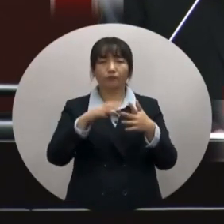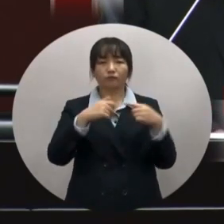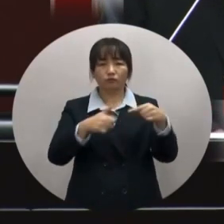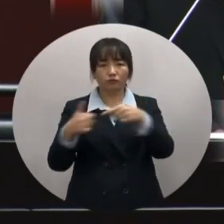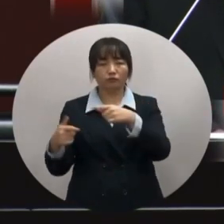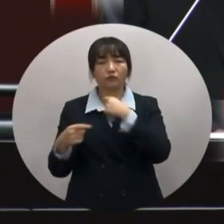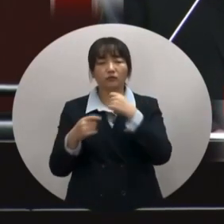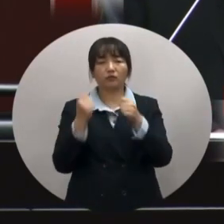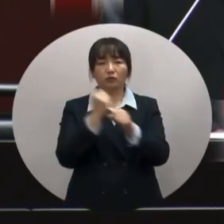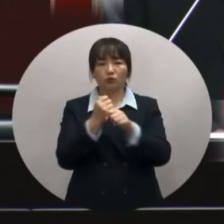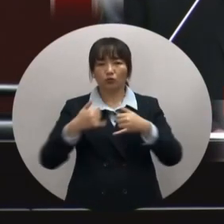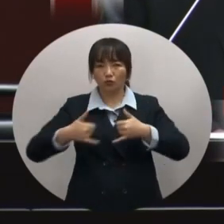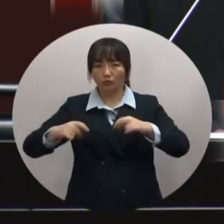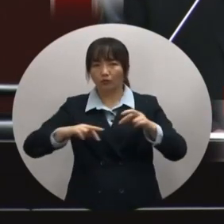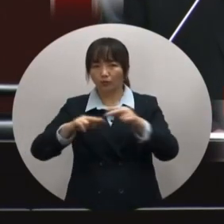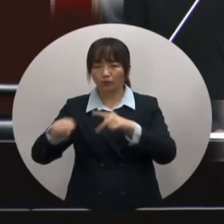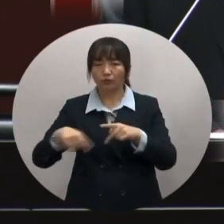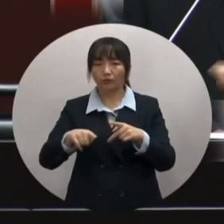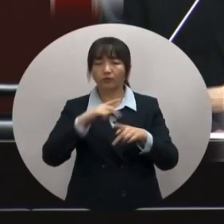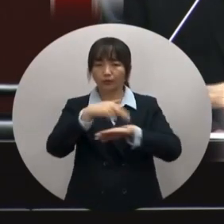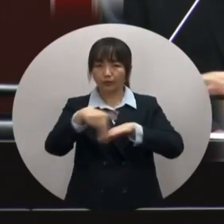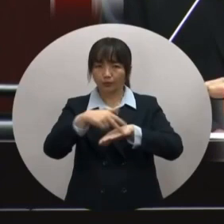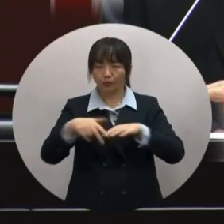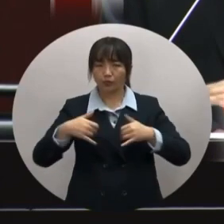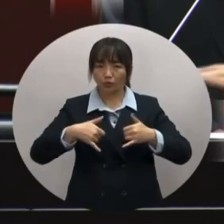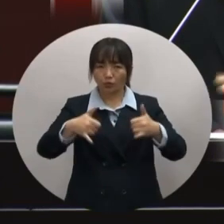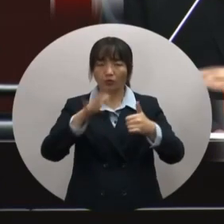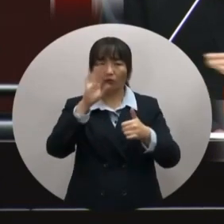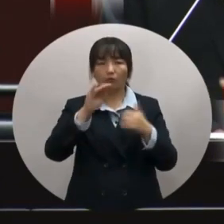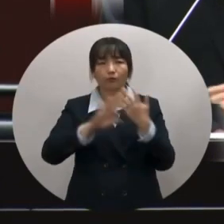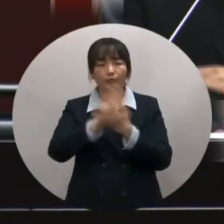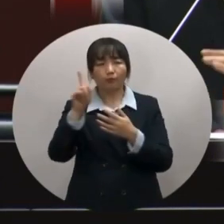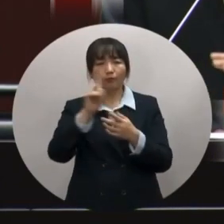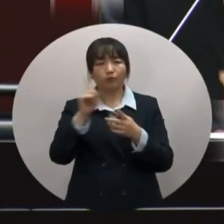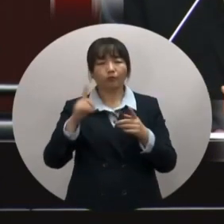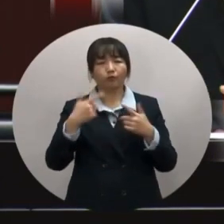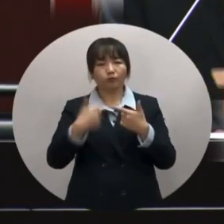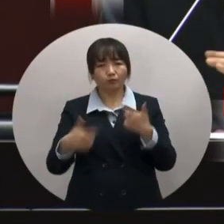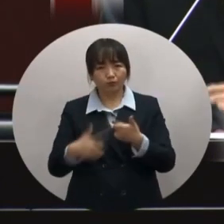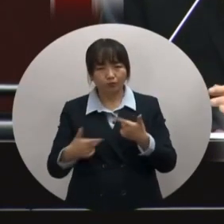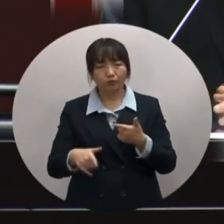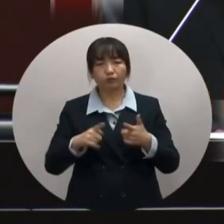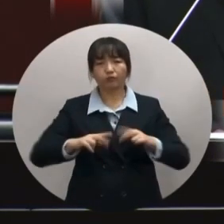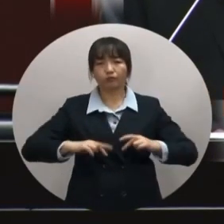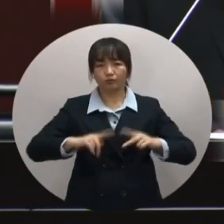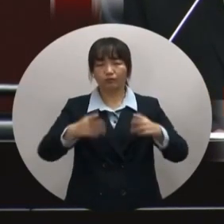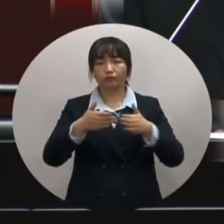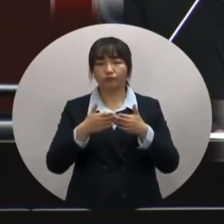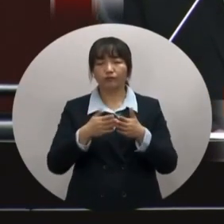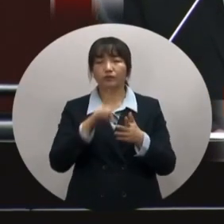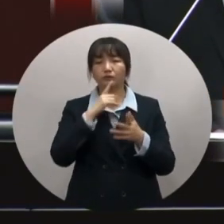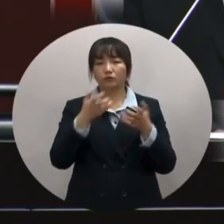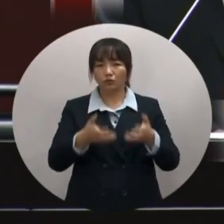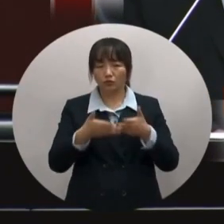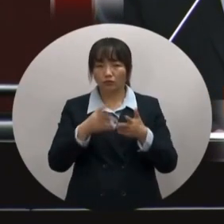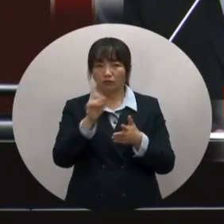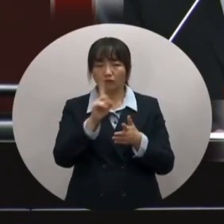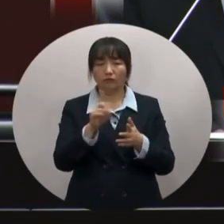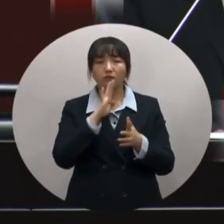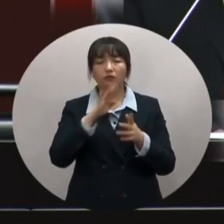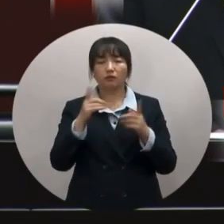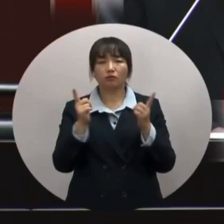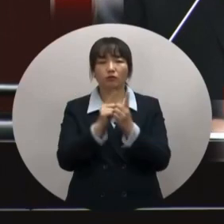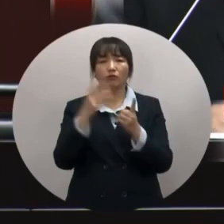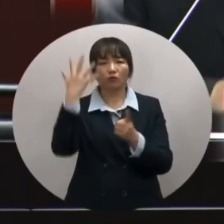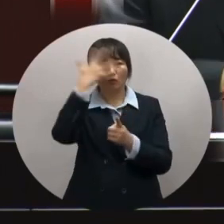那再來就是工程面這些道路的設計有些有狀況我們現在都在做危險路段的改善關鍵現在是